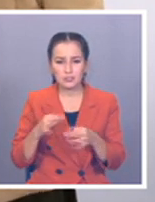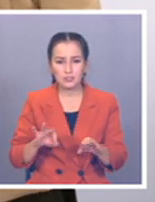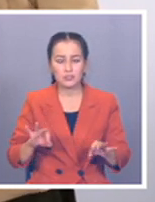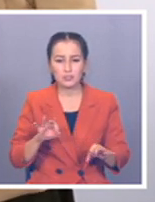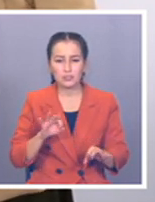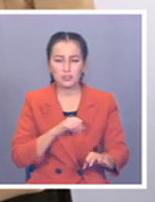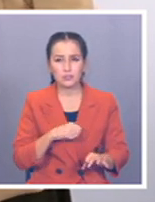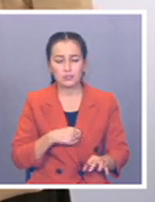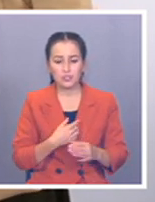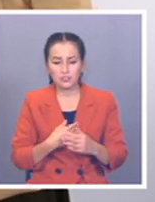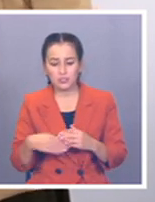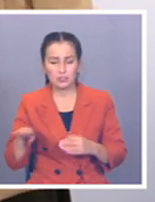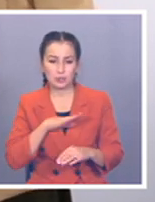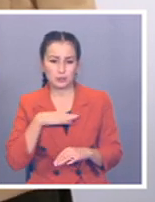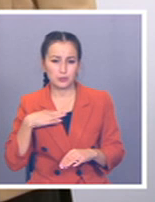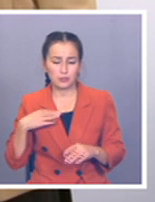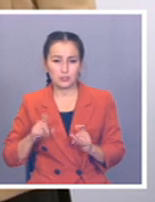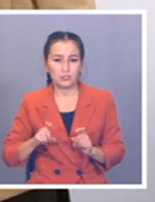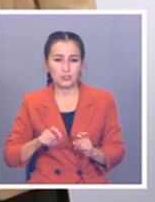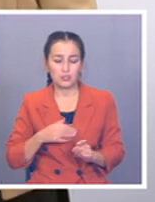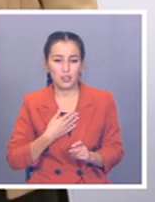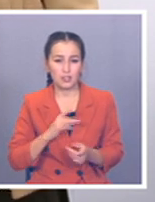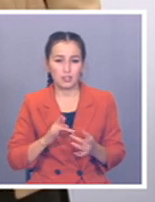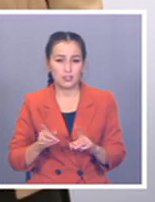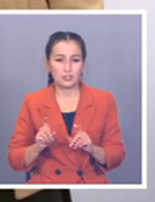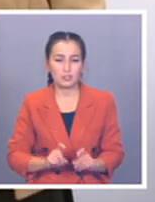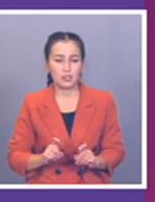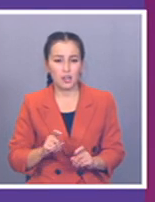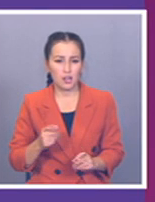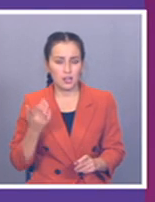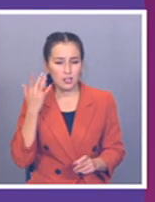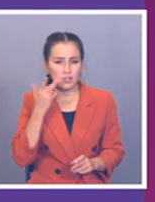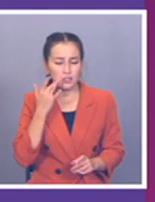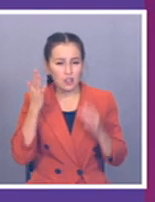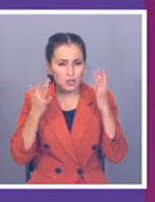және пайдаланушының желіге қайта кіруге деген ұмтылысы.